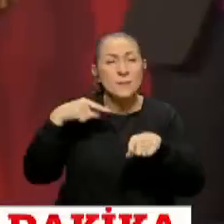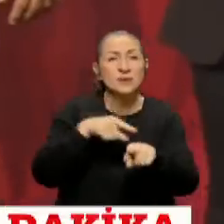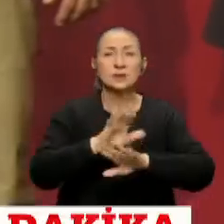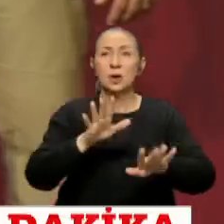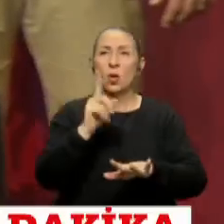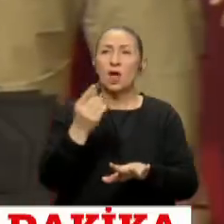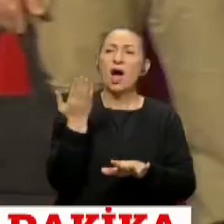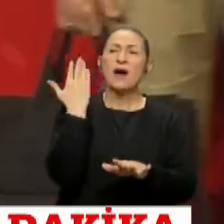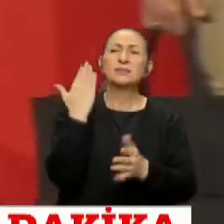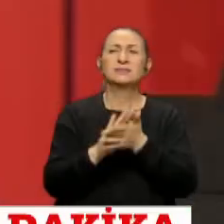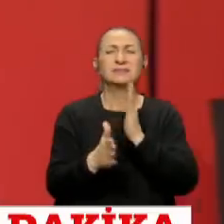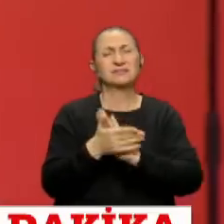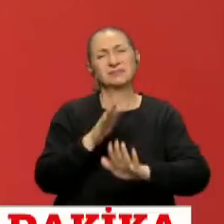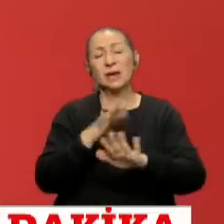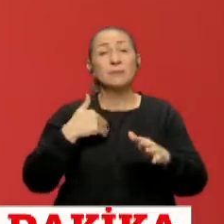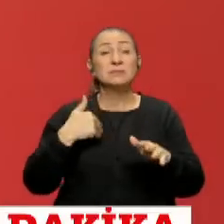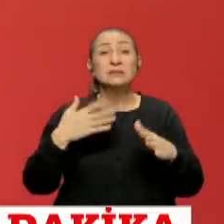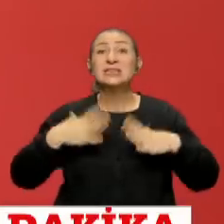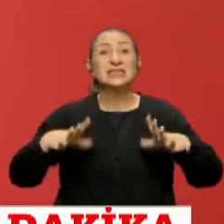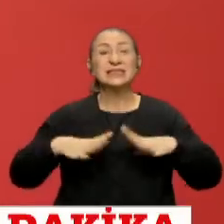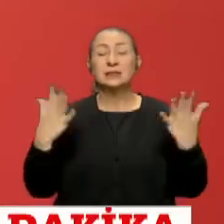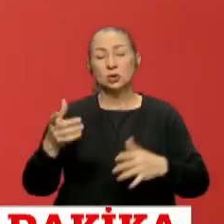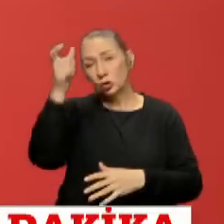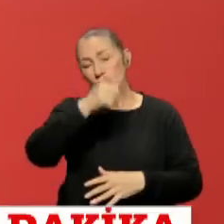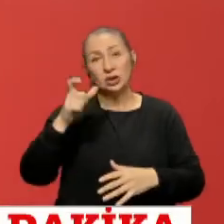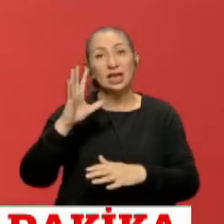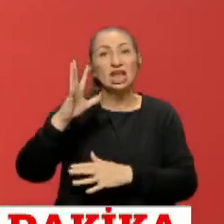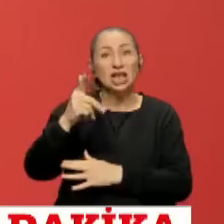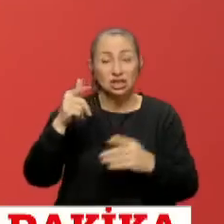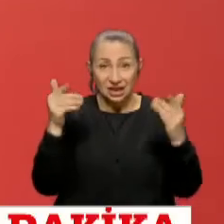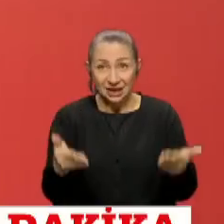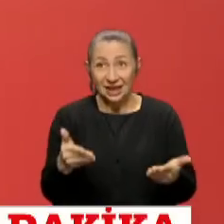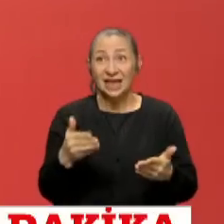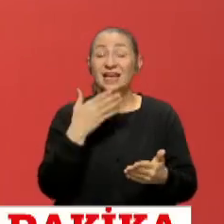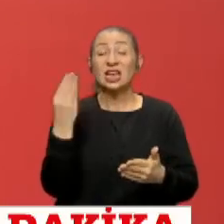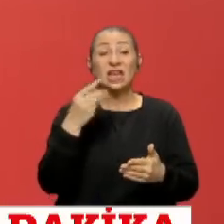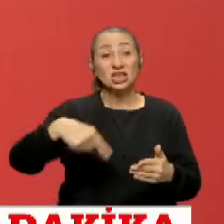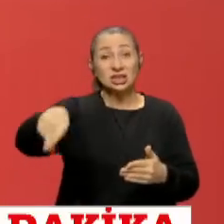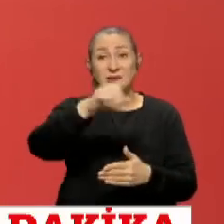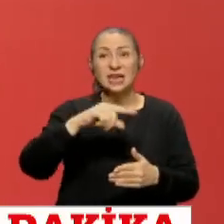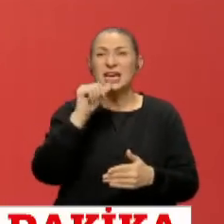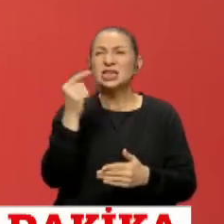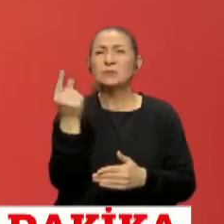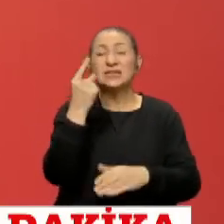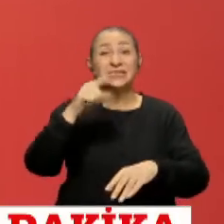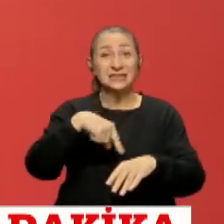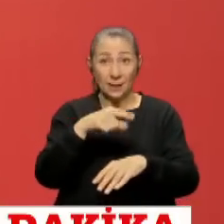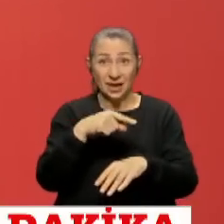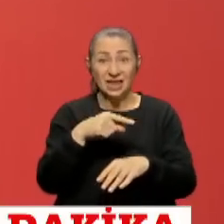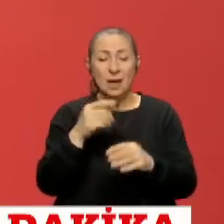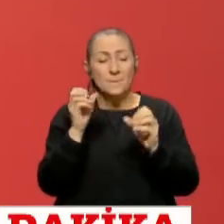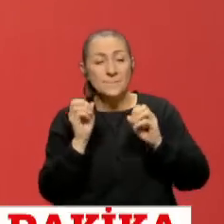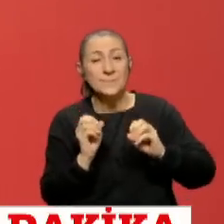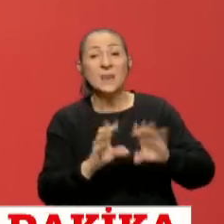Onları arkamızda bıraktık. Meselemiz Türkiye'nin geleceğini, gençlerimizin hiçbir zaman